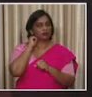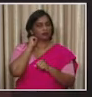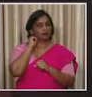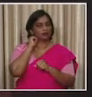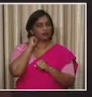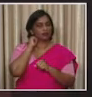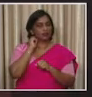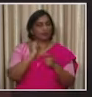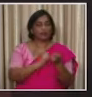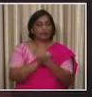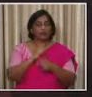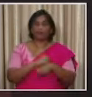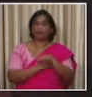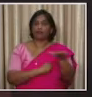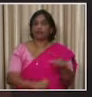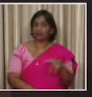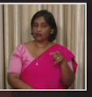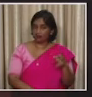ගොවි භූමිය,